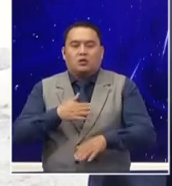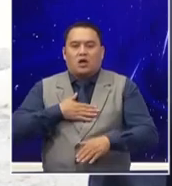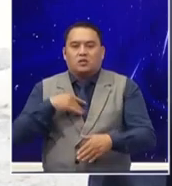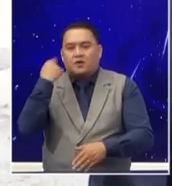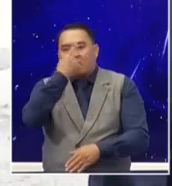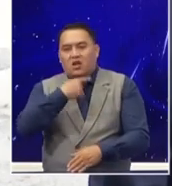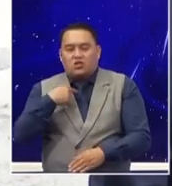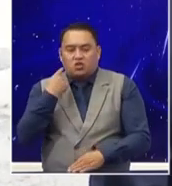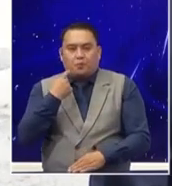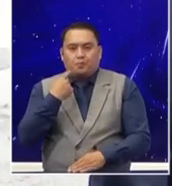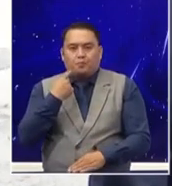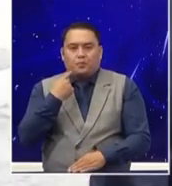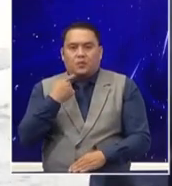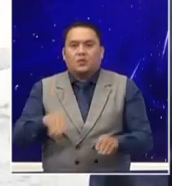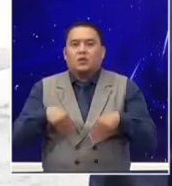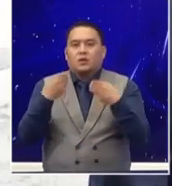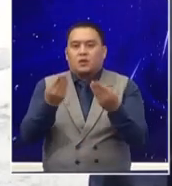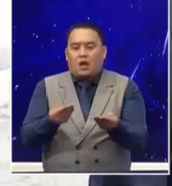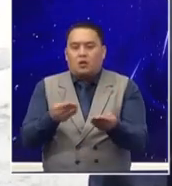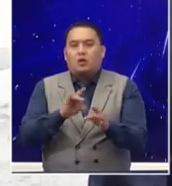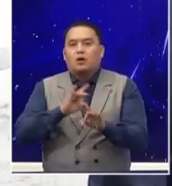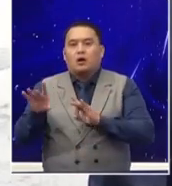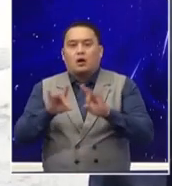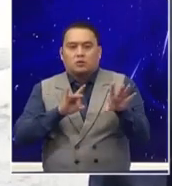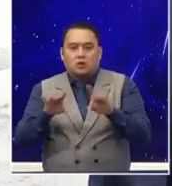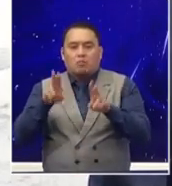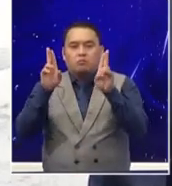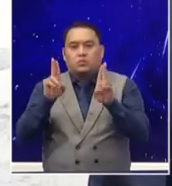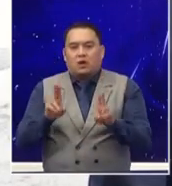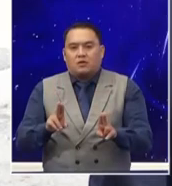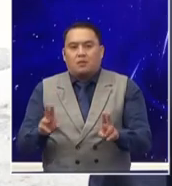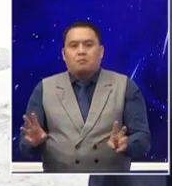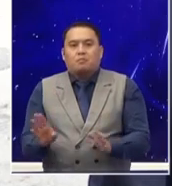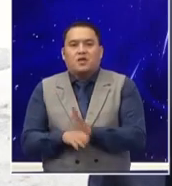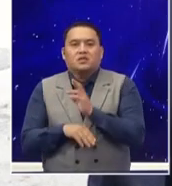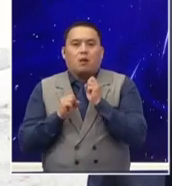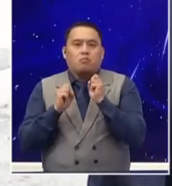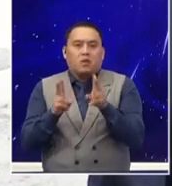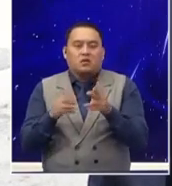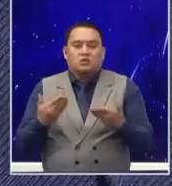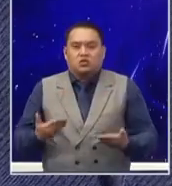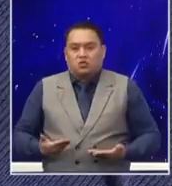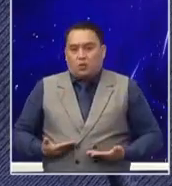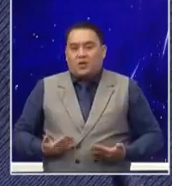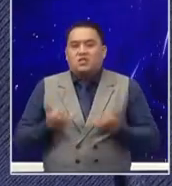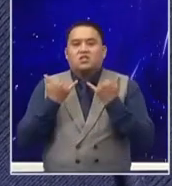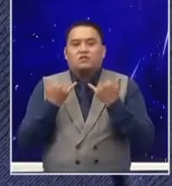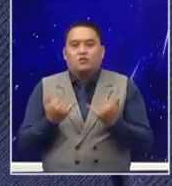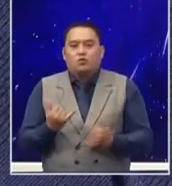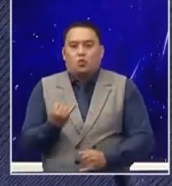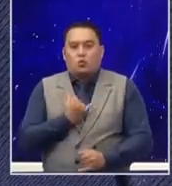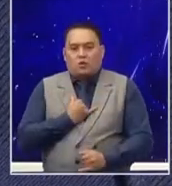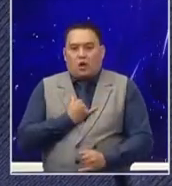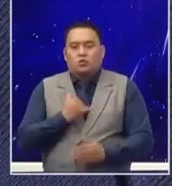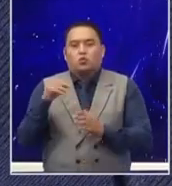личным составам даются санитарные разъяснения правил пожарной безопасности в быту. На сегодняшний день у нас